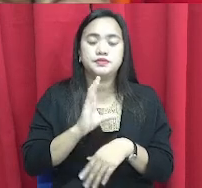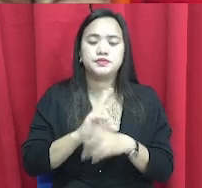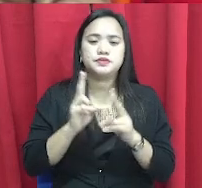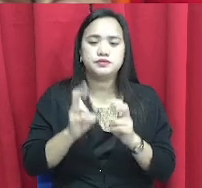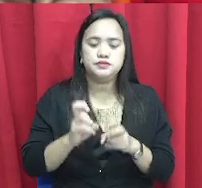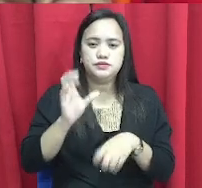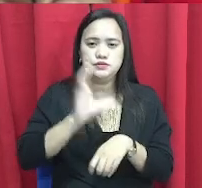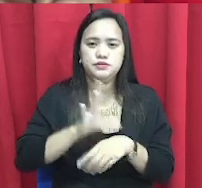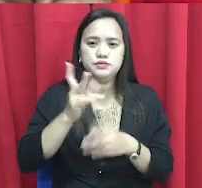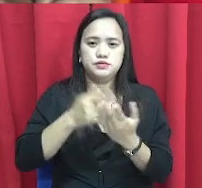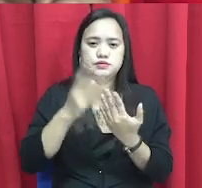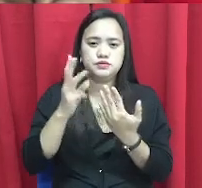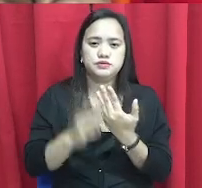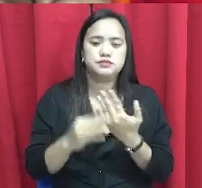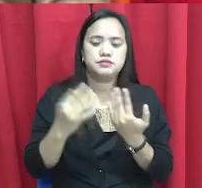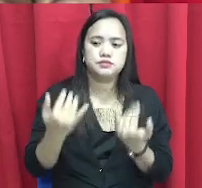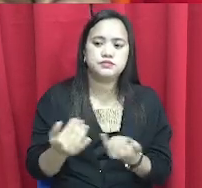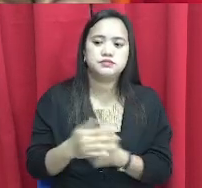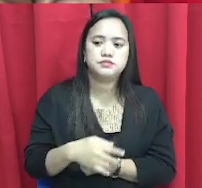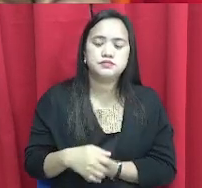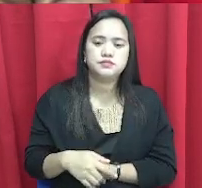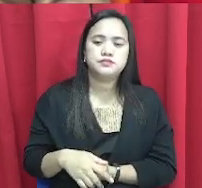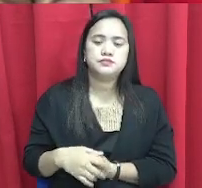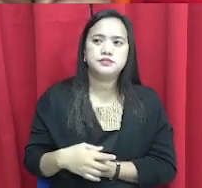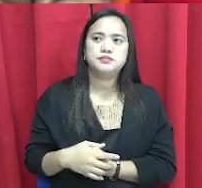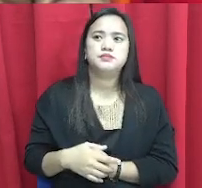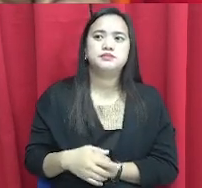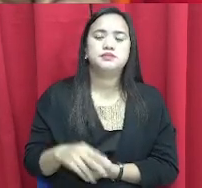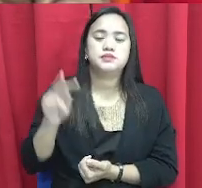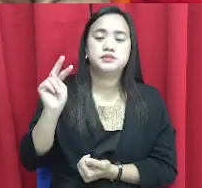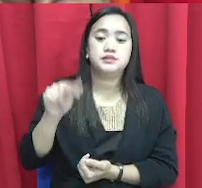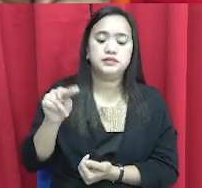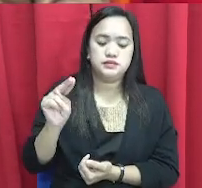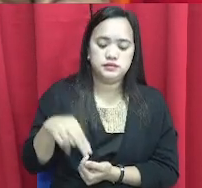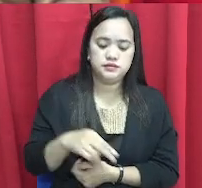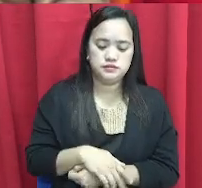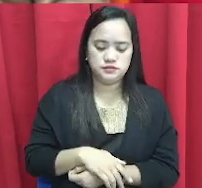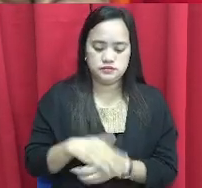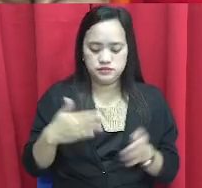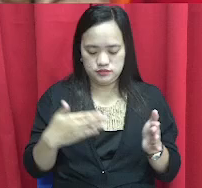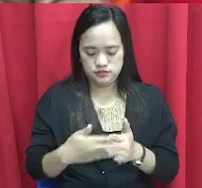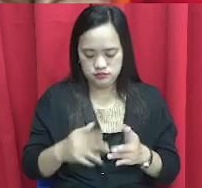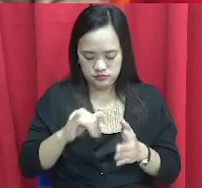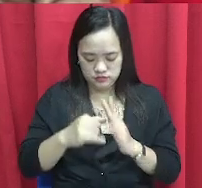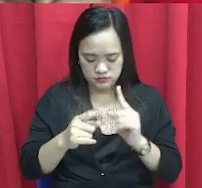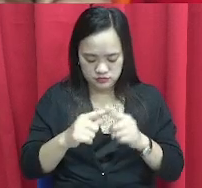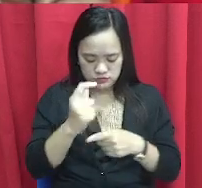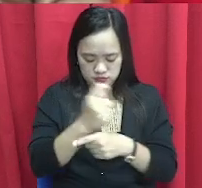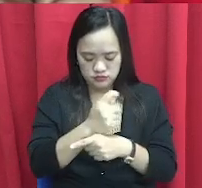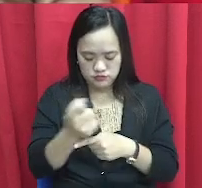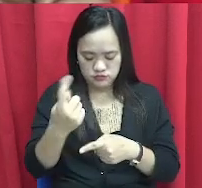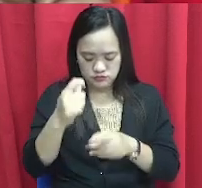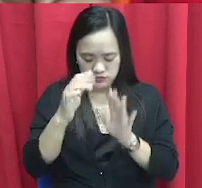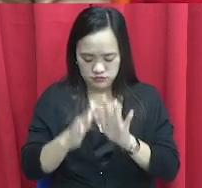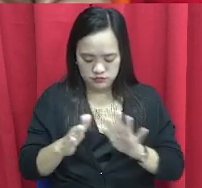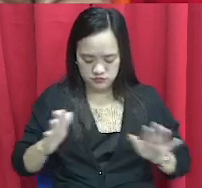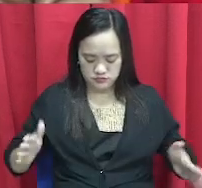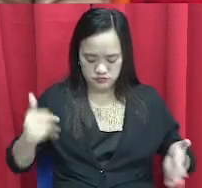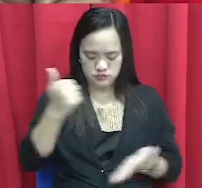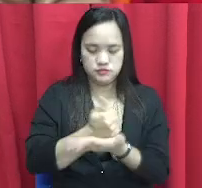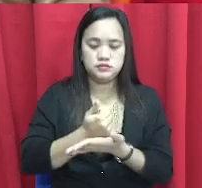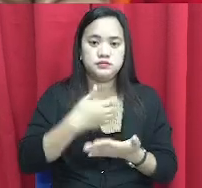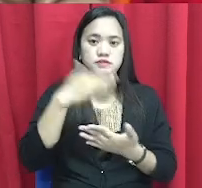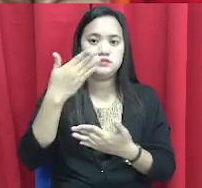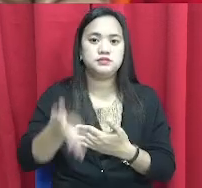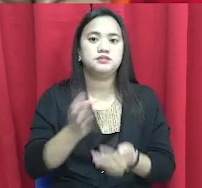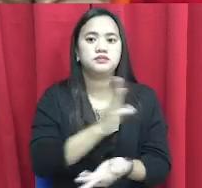kapatid ay talagang ano Talagang kailangan talaga ah para lamang ma-train ang mga young people natin Ayan mga kapatid next week